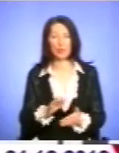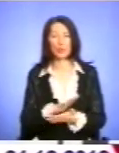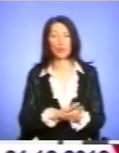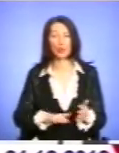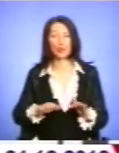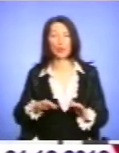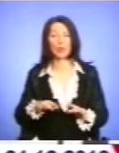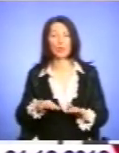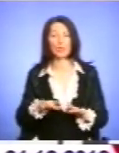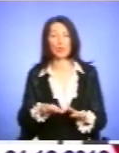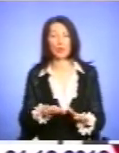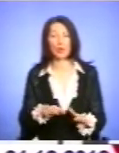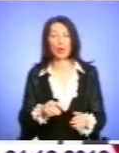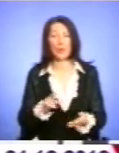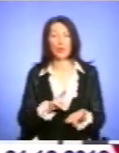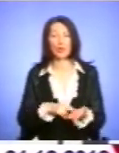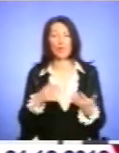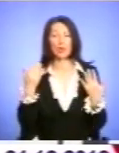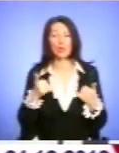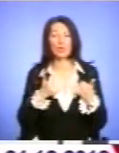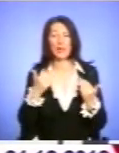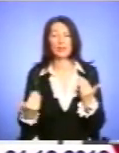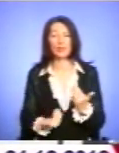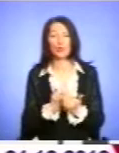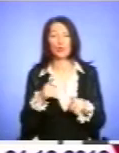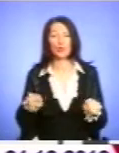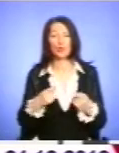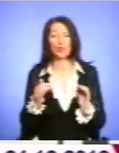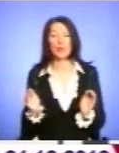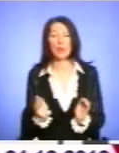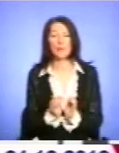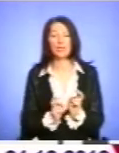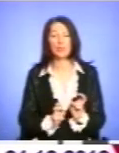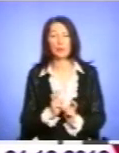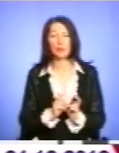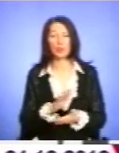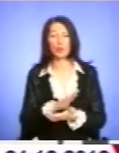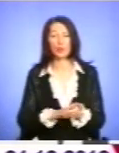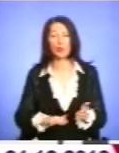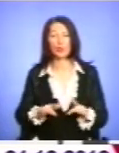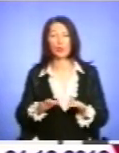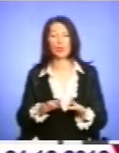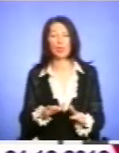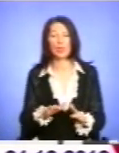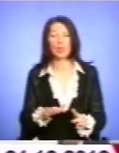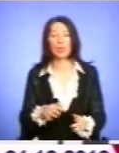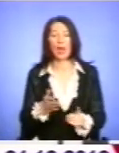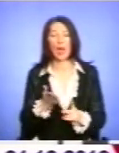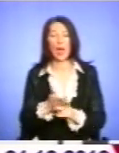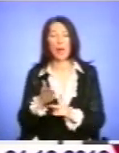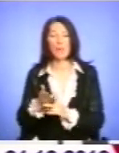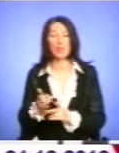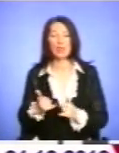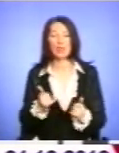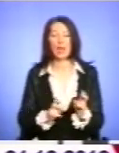дію податкових канікул для новостворених та малих підприємств. Продовжено дії галузевих пільг для підприємств